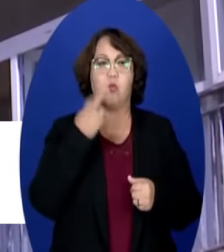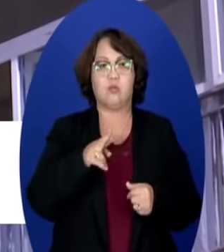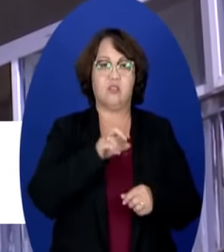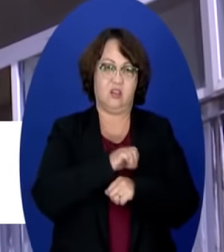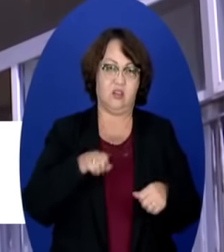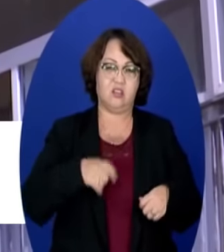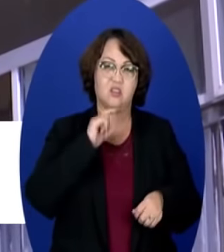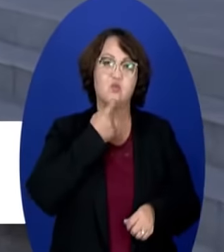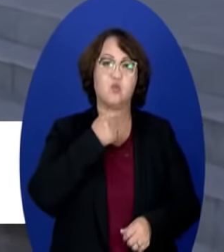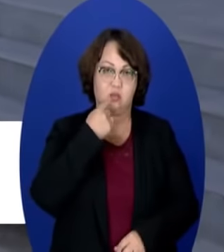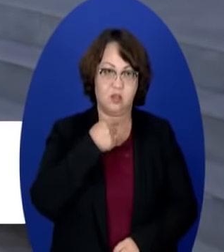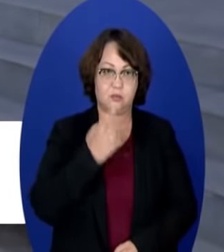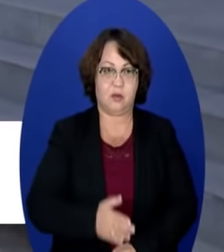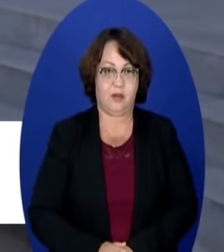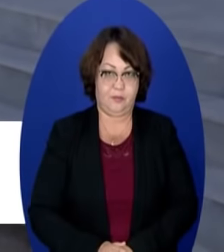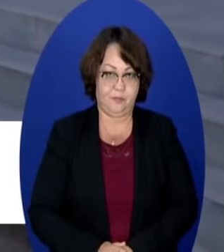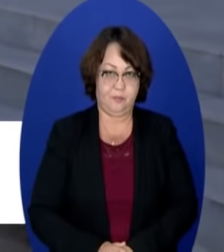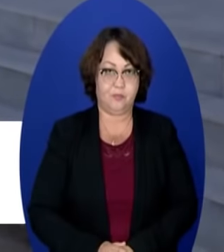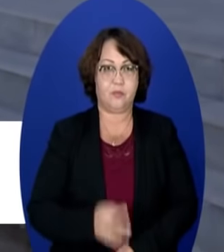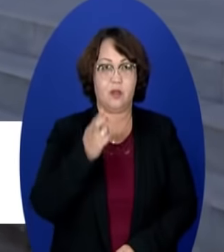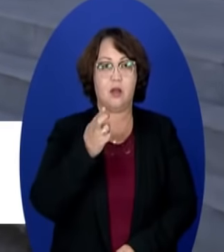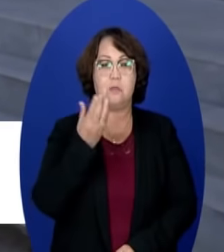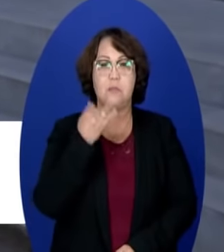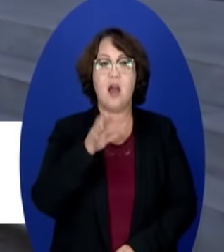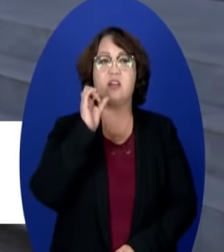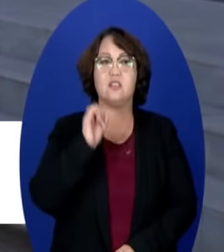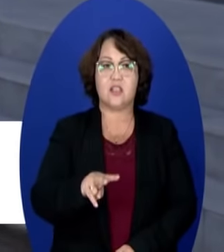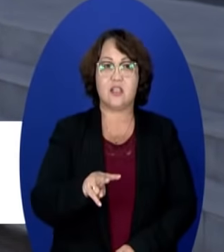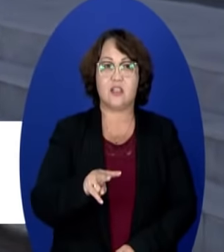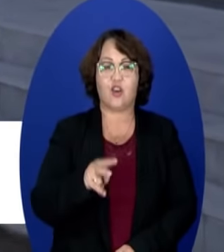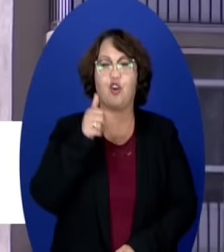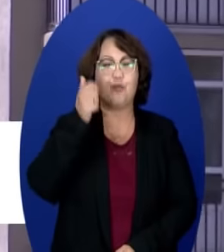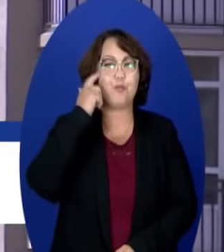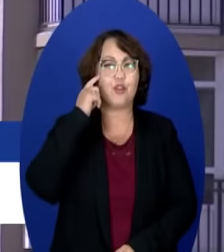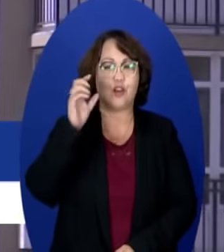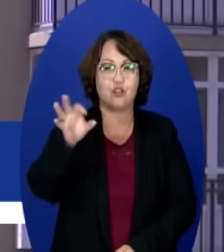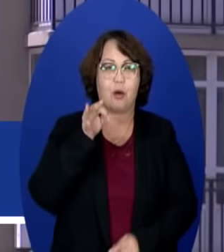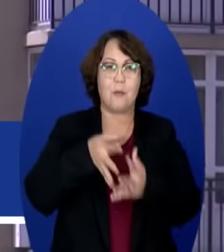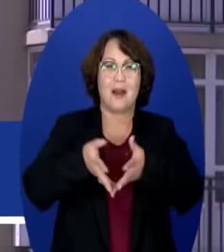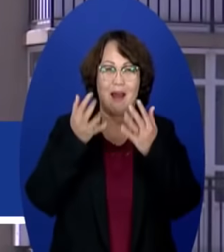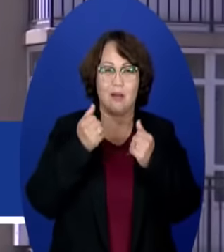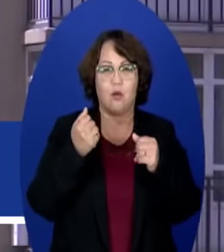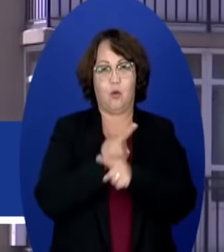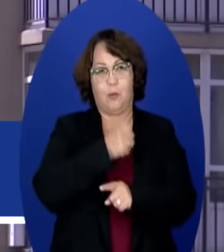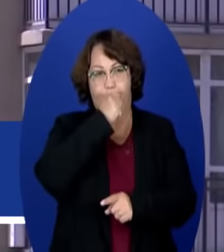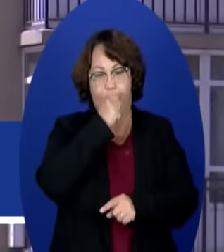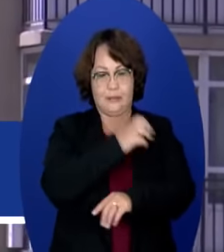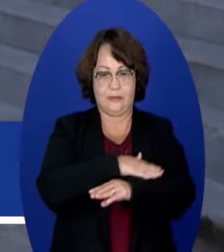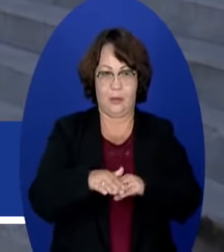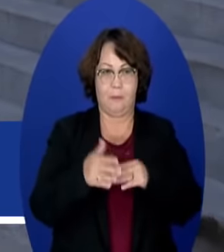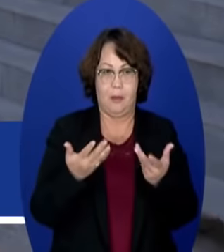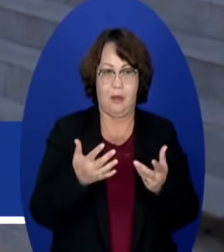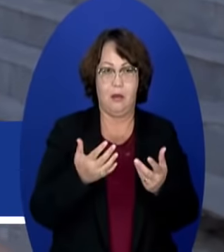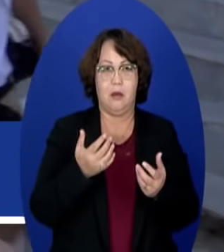ярьж байла. Байршлыг л алчдаг юм шүү дээ. Тэгээ буруудаад л яг хөөхтүүд яадаг шүү дээ. Зам байхгүй, машины зогсоол